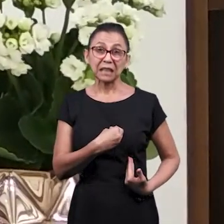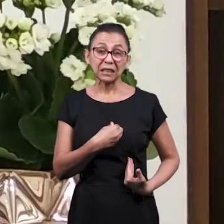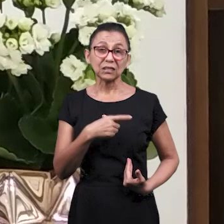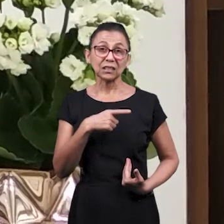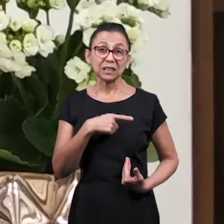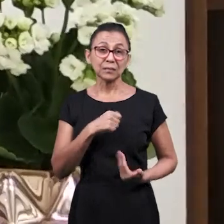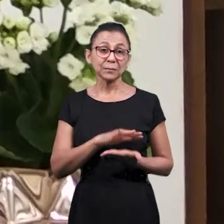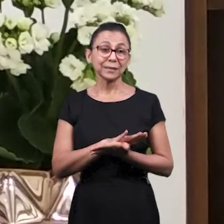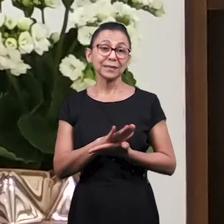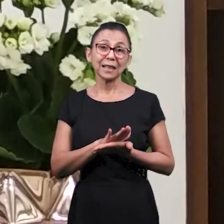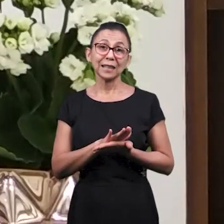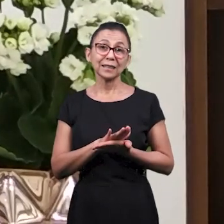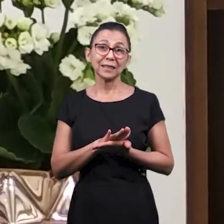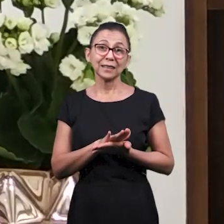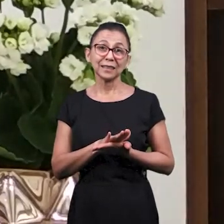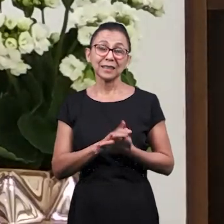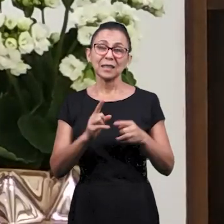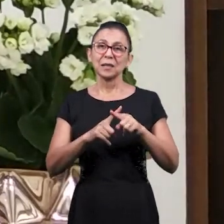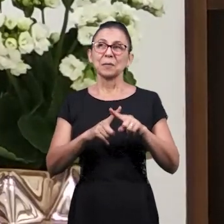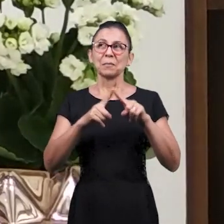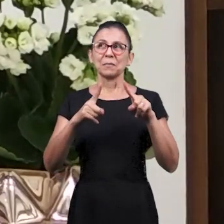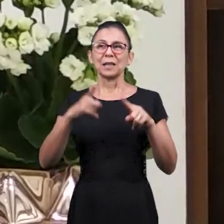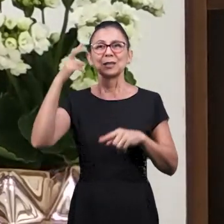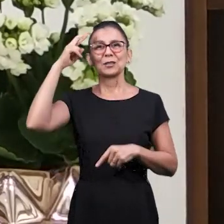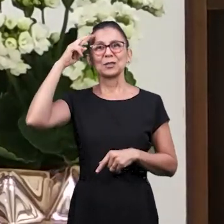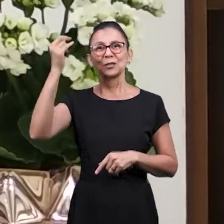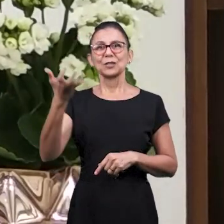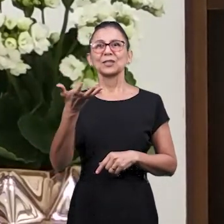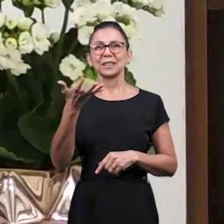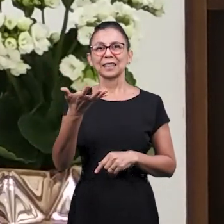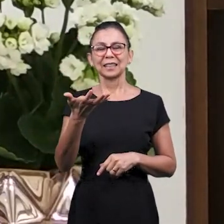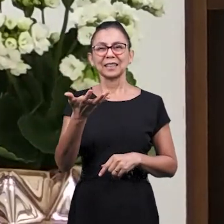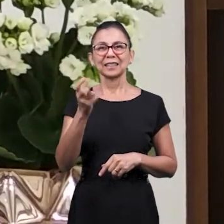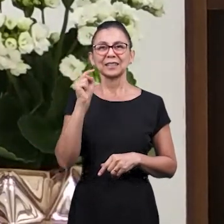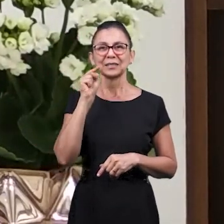что Господь открыл нам, и Господь желает хвалы Ему.